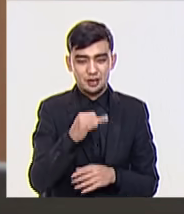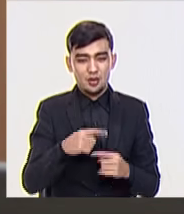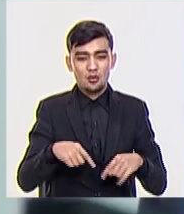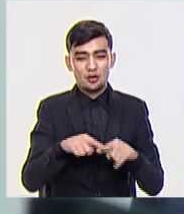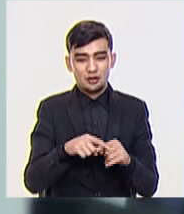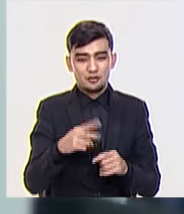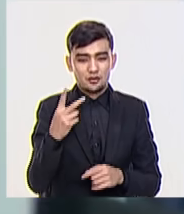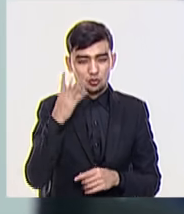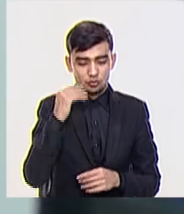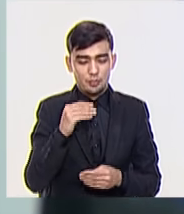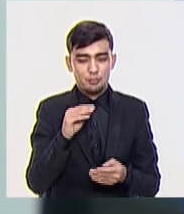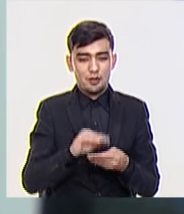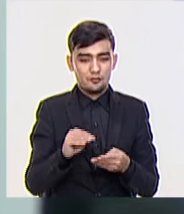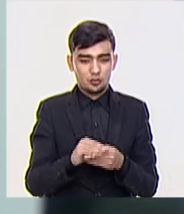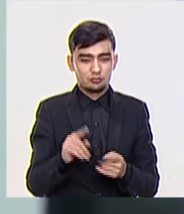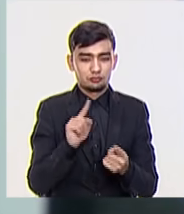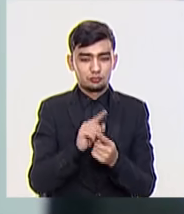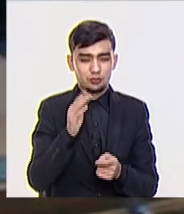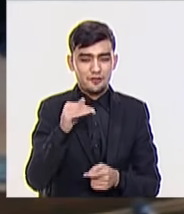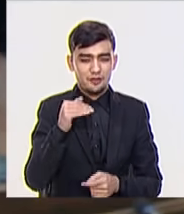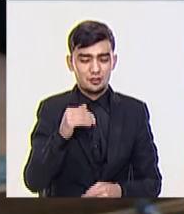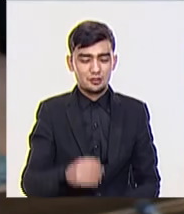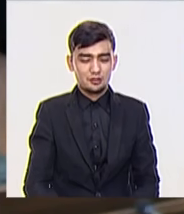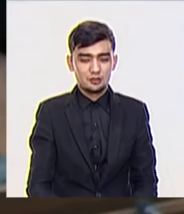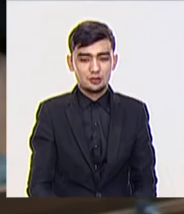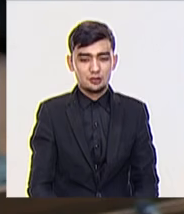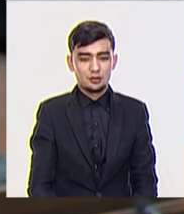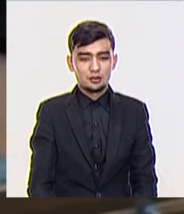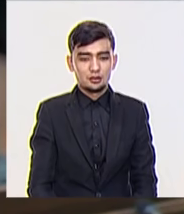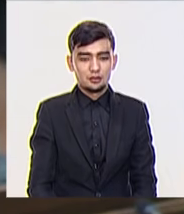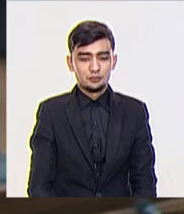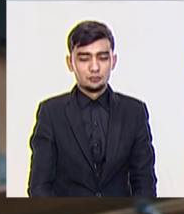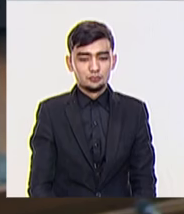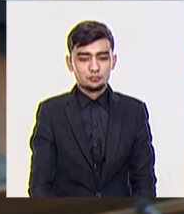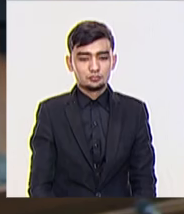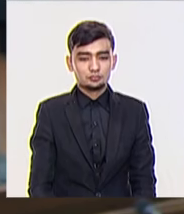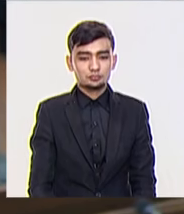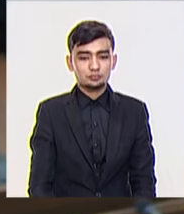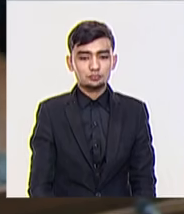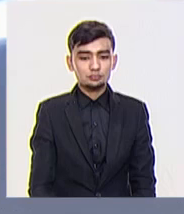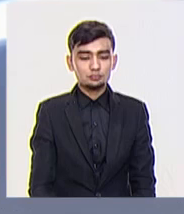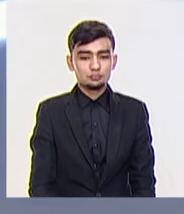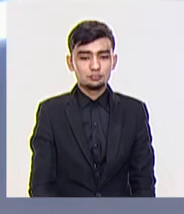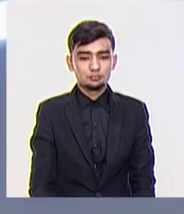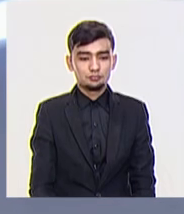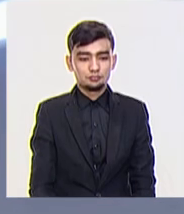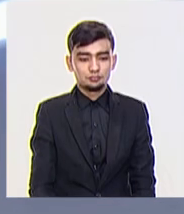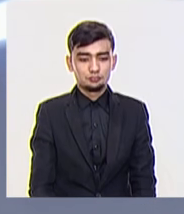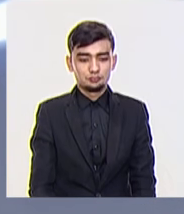басында тағы да кездесетін болып тарқасты. Жан Болат Саняз, Информ бюро, Шығыс Қазақстан облысы.